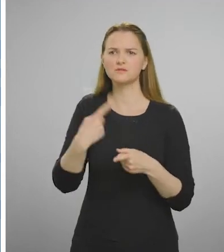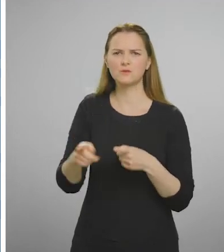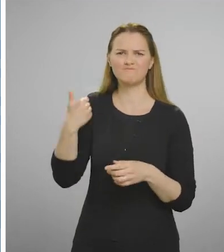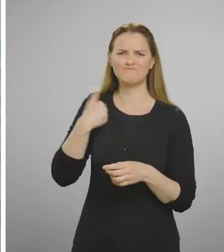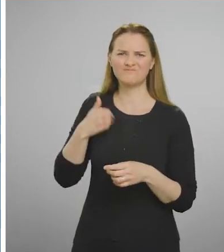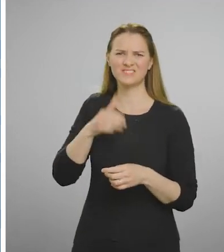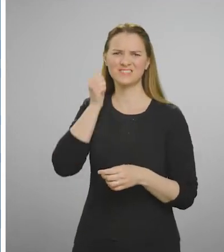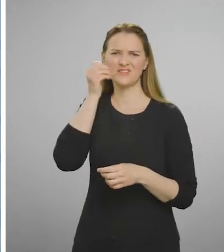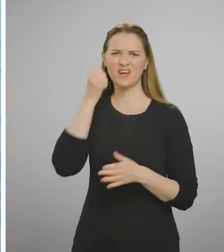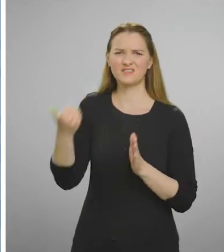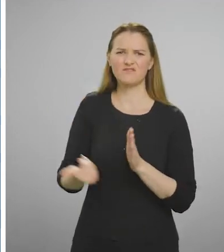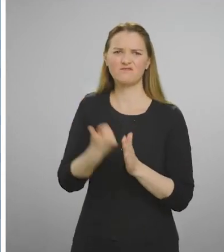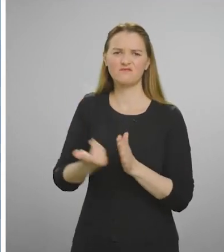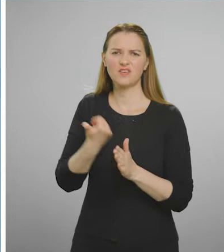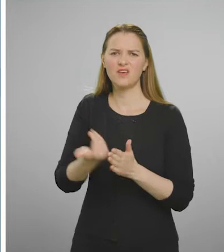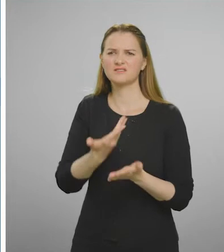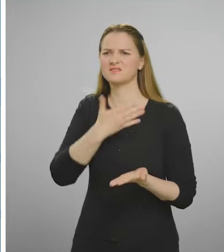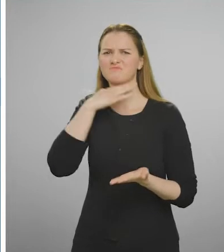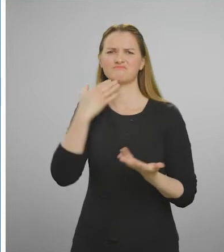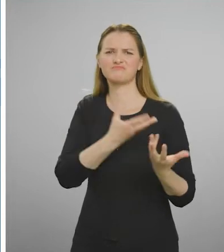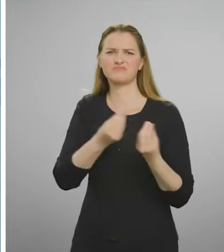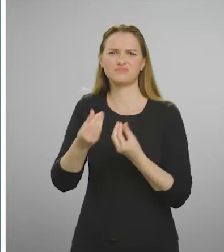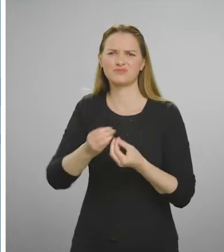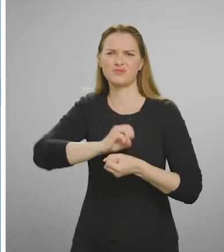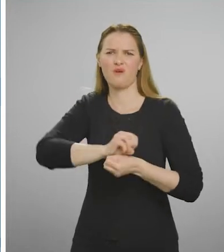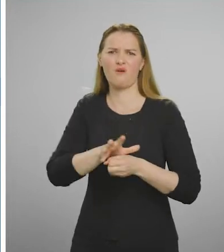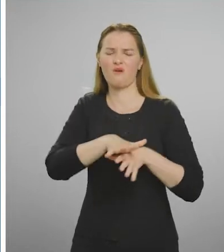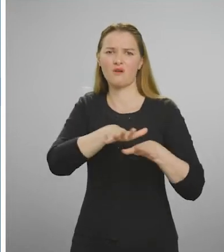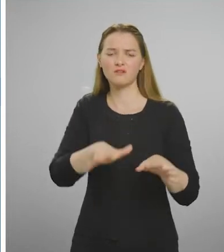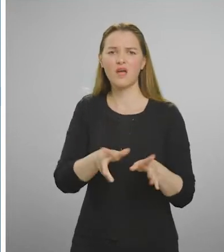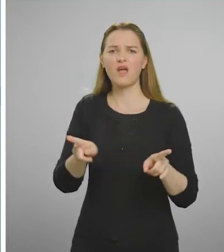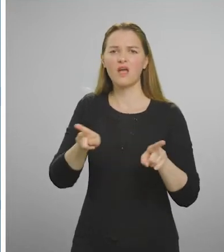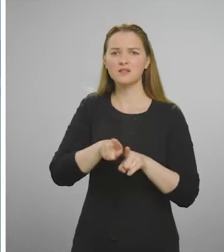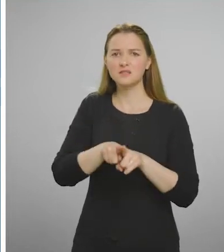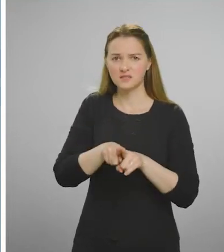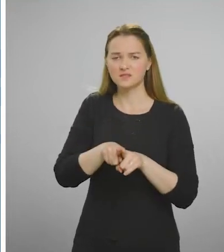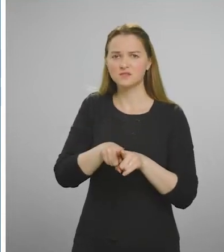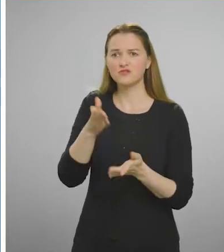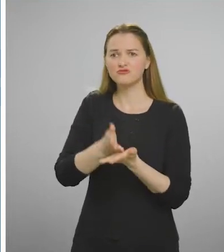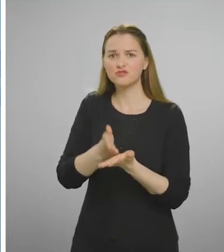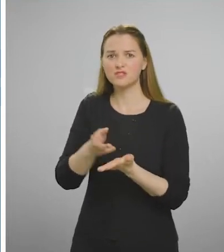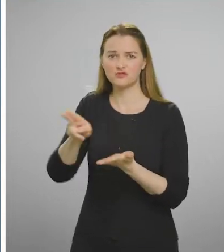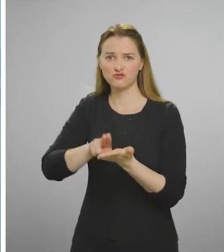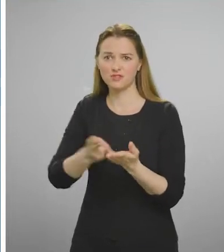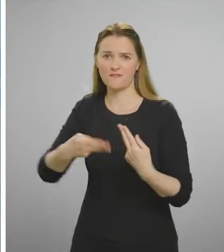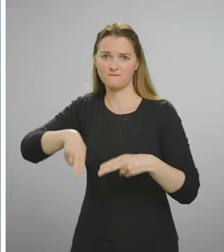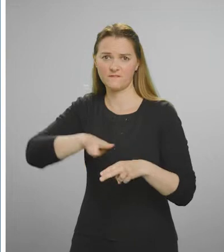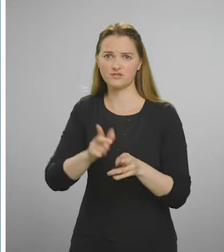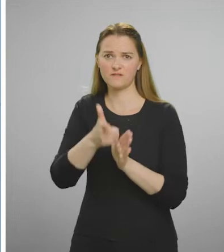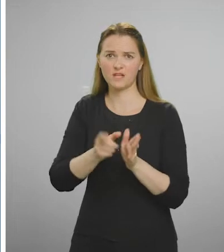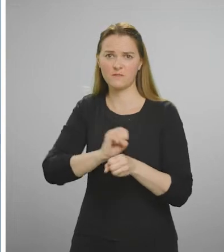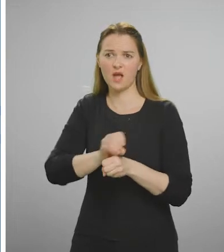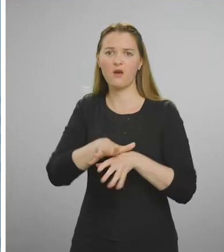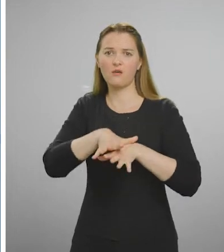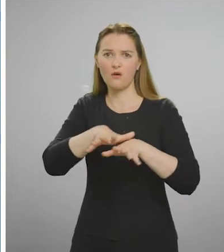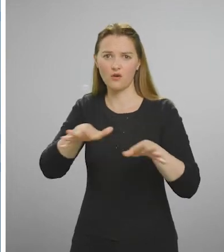su bile ispunjene informacijama vezanim uz COVID-19. Također, česti razlog intenzivnijem čitanju za vrijeme